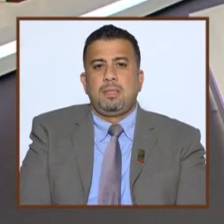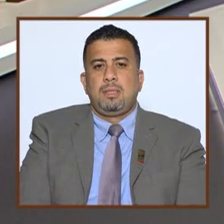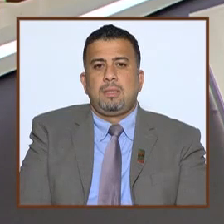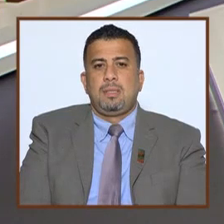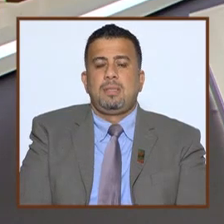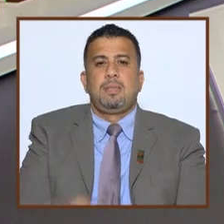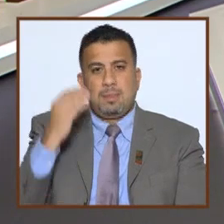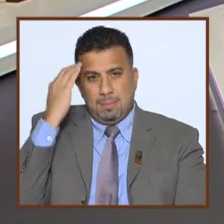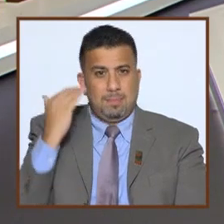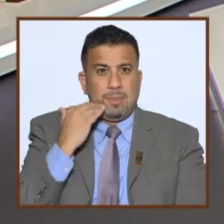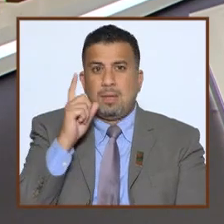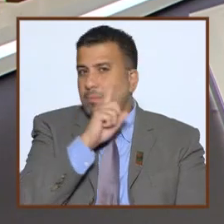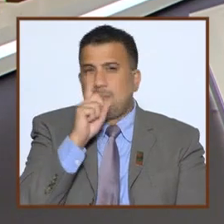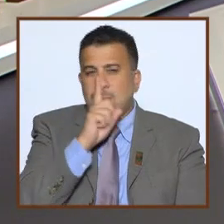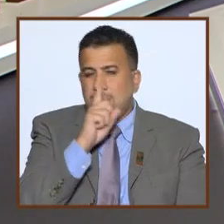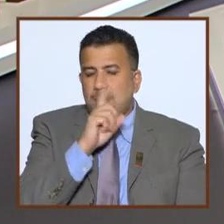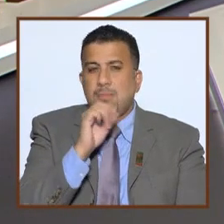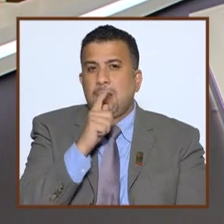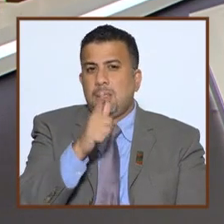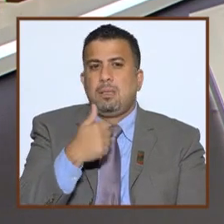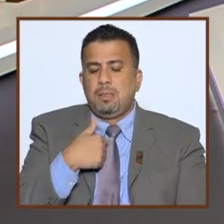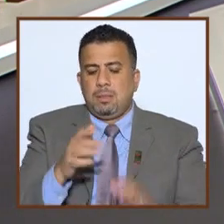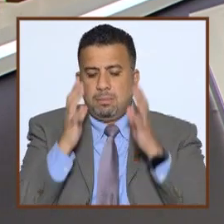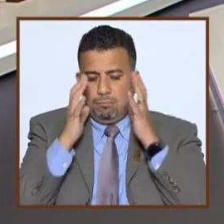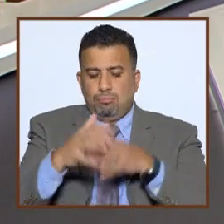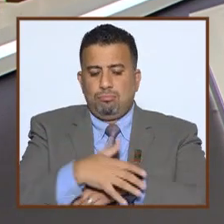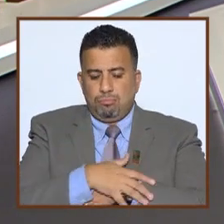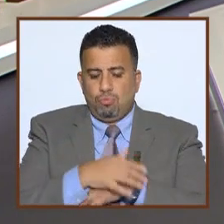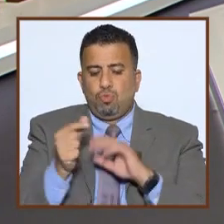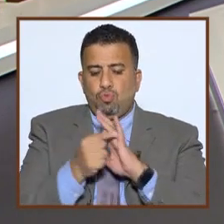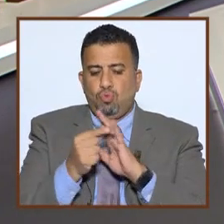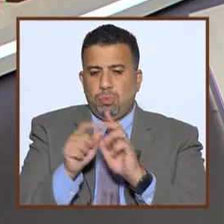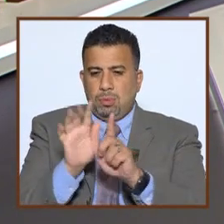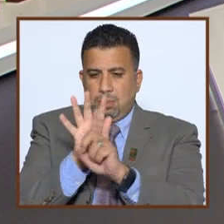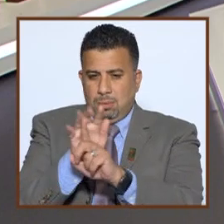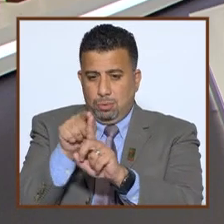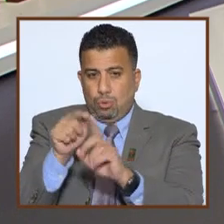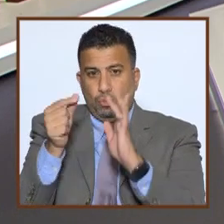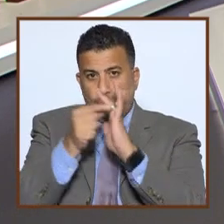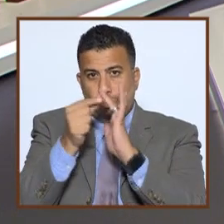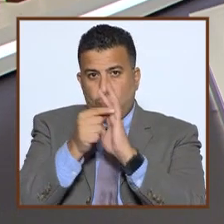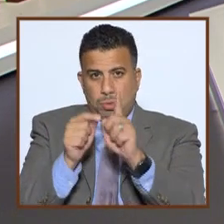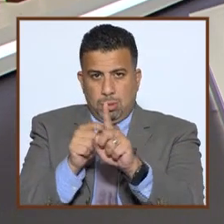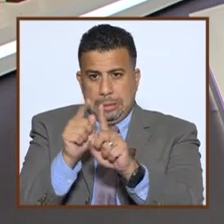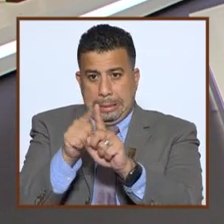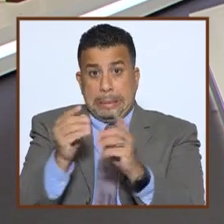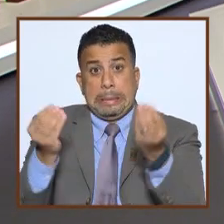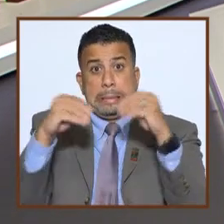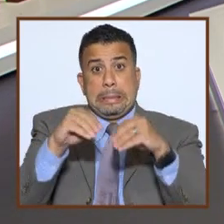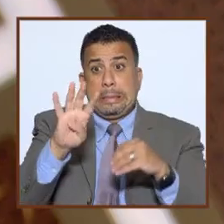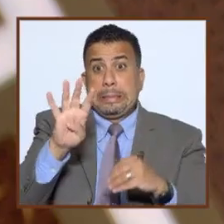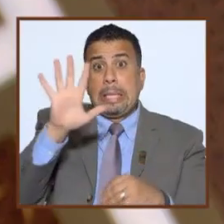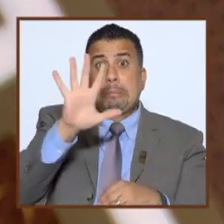امه الله من ابو ظبي تسال تقول يعني اذا كنت اصلي مع زوجي مثلا في البيت وزاد ركعه او نقص ركعه